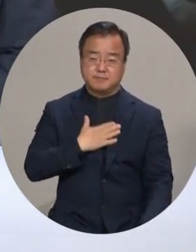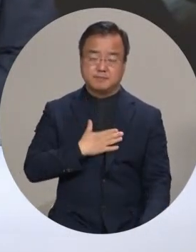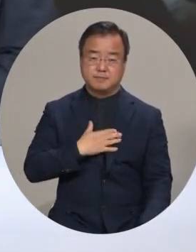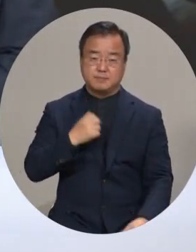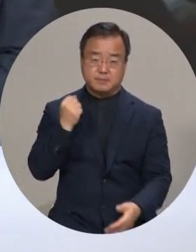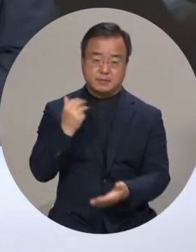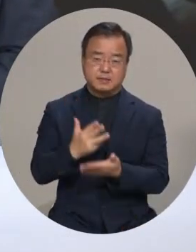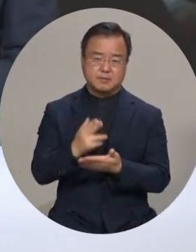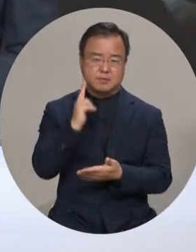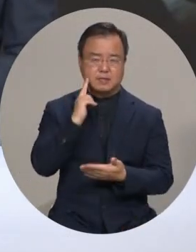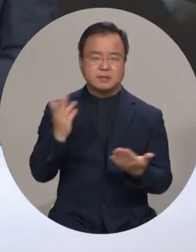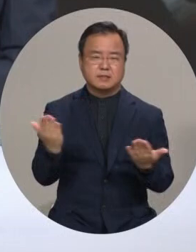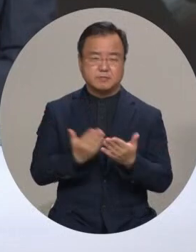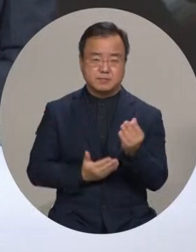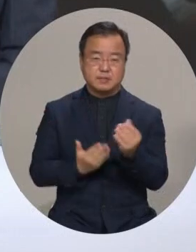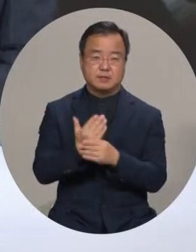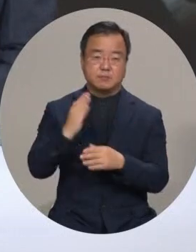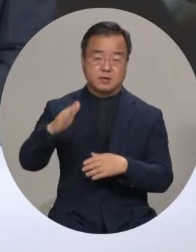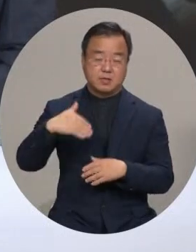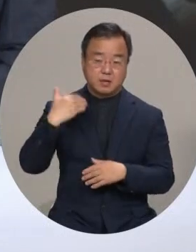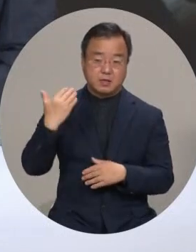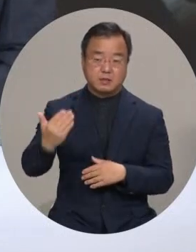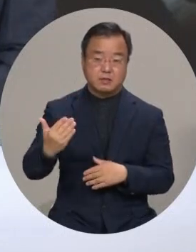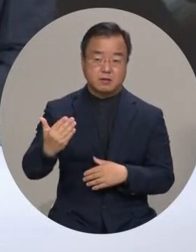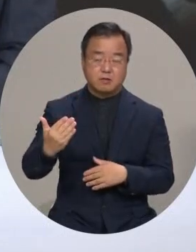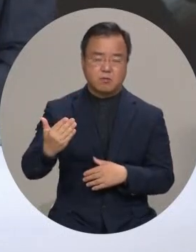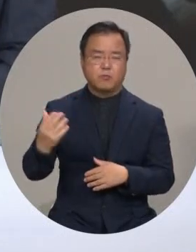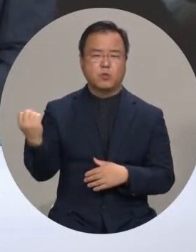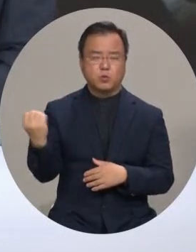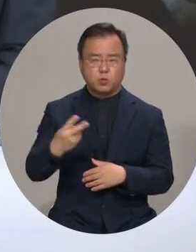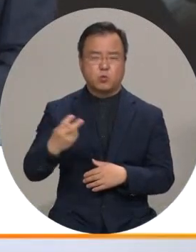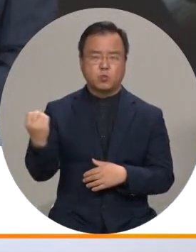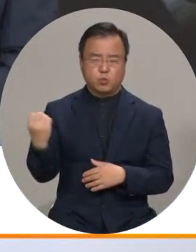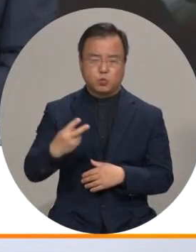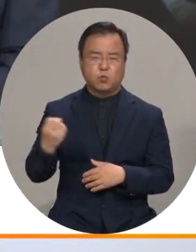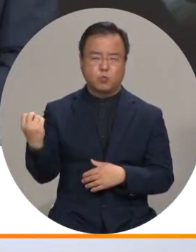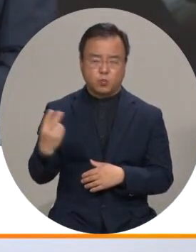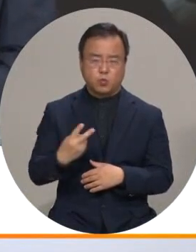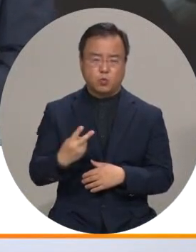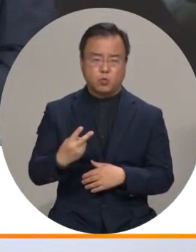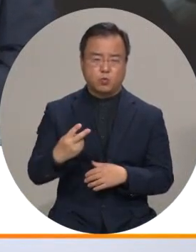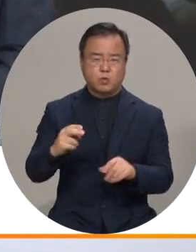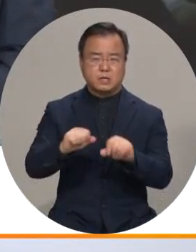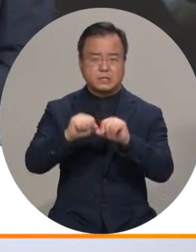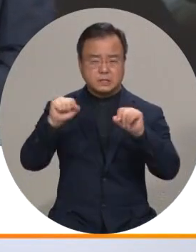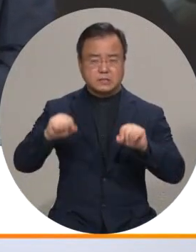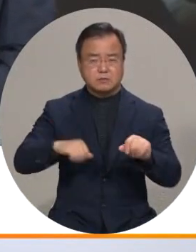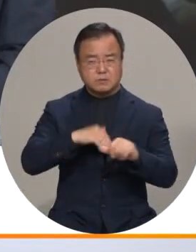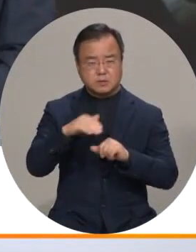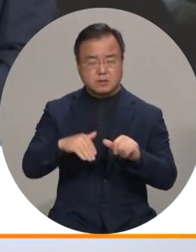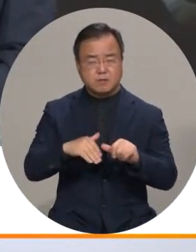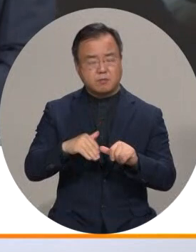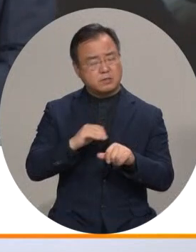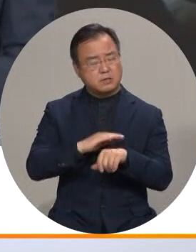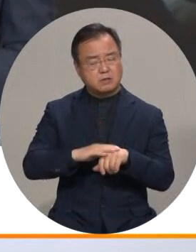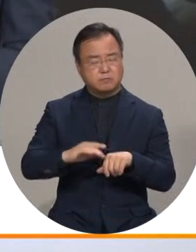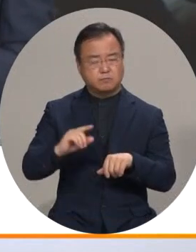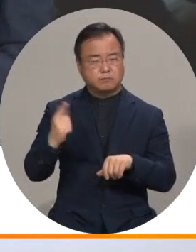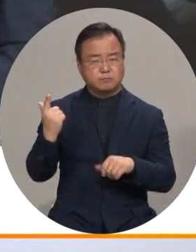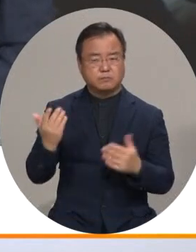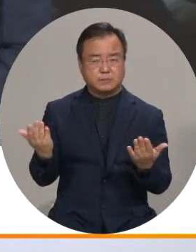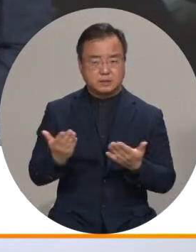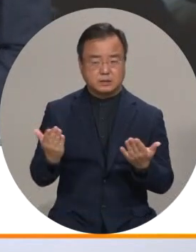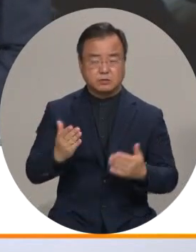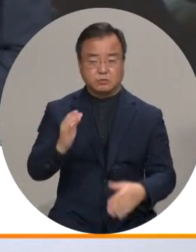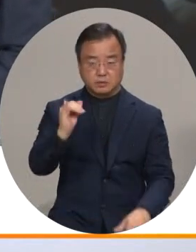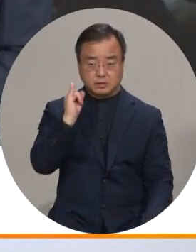우리 사회에는 사실 재난이 여러 건 발생을 했습니다이 시스템이 제대로 작동하지 않은 일도 또 여러 번 생겼는데요이 보시면서